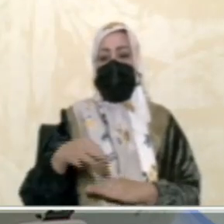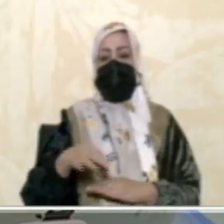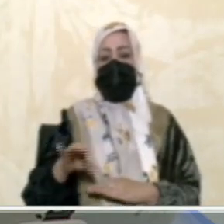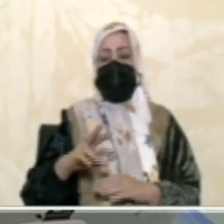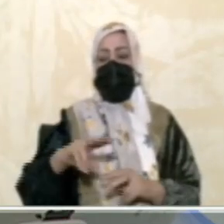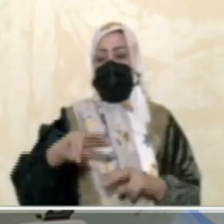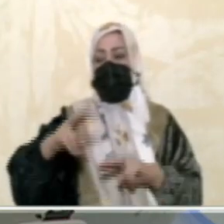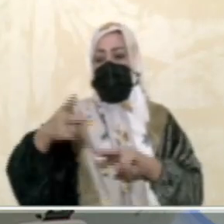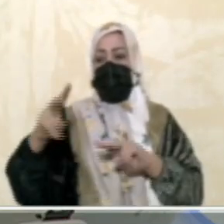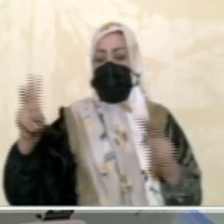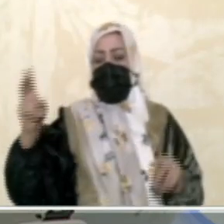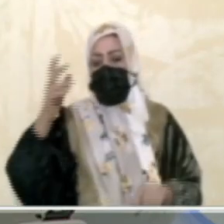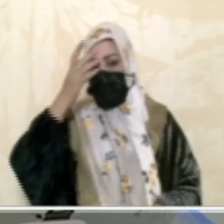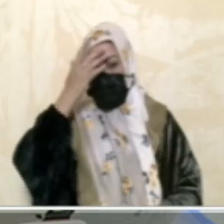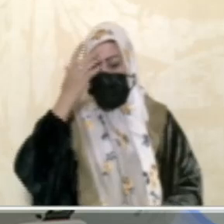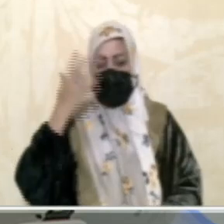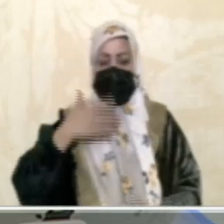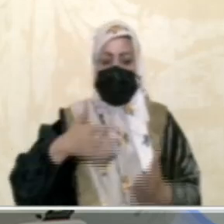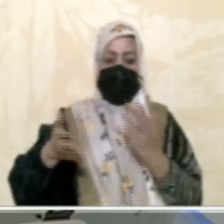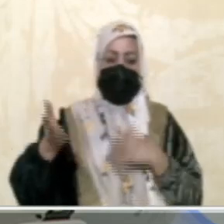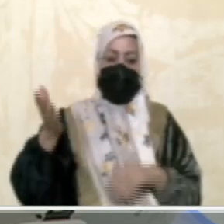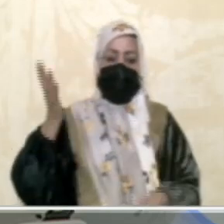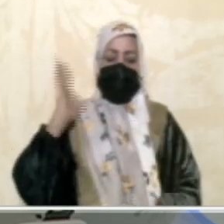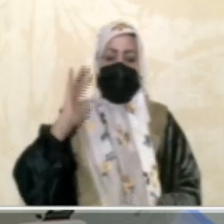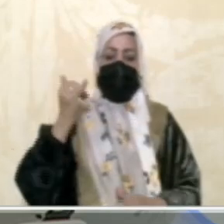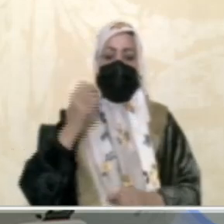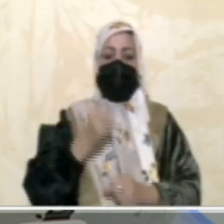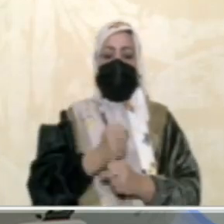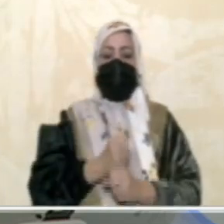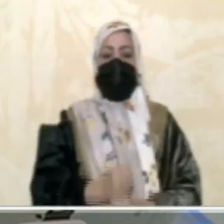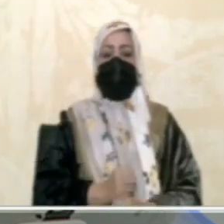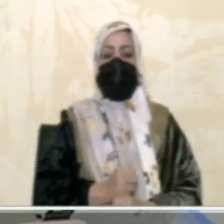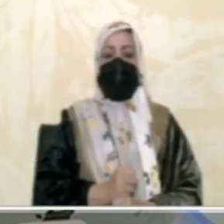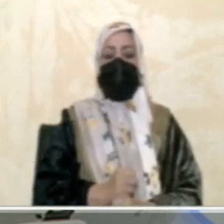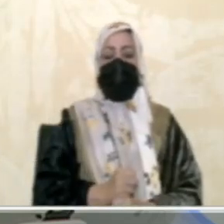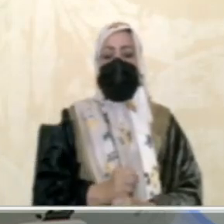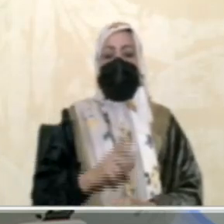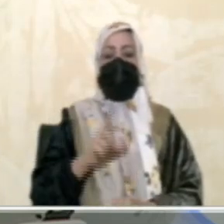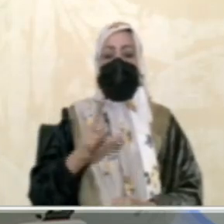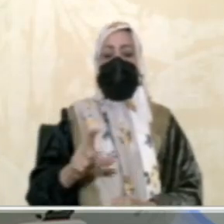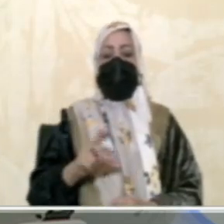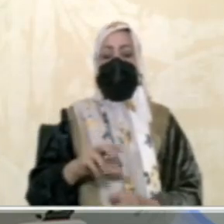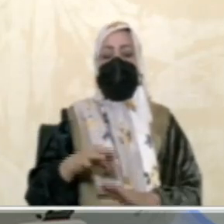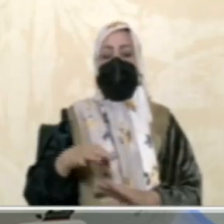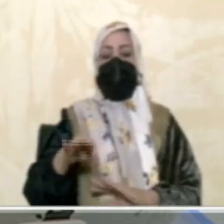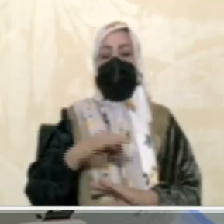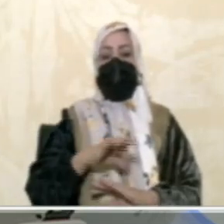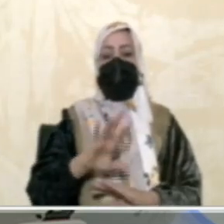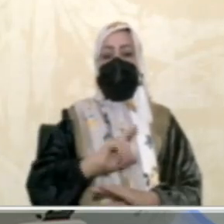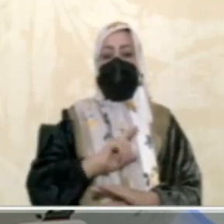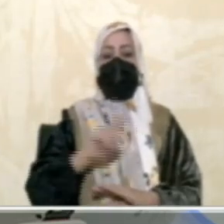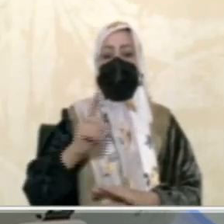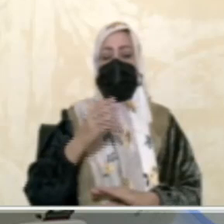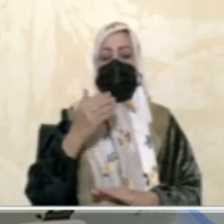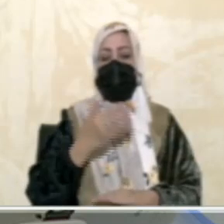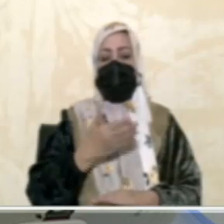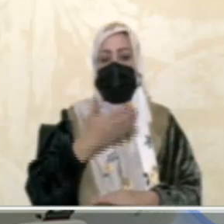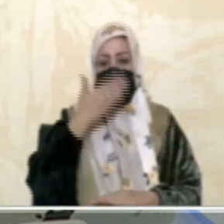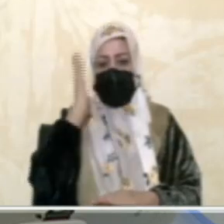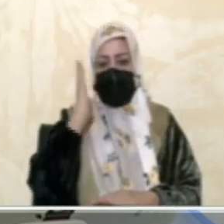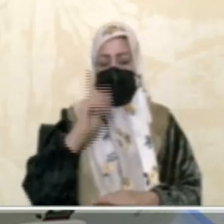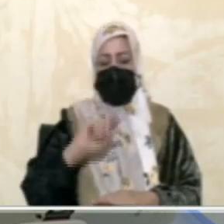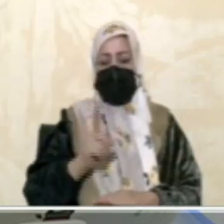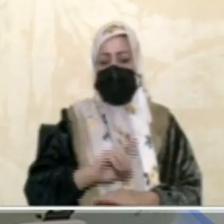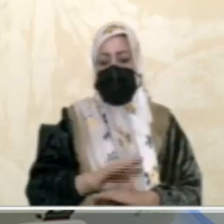والقاعده انه في مسائل الفروع لا انكار فيها ولهذا بعض الناس الف كتابا عنوانه